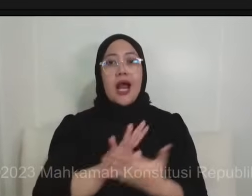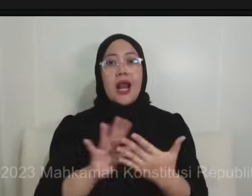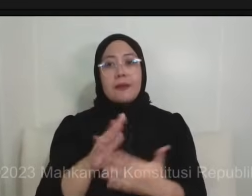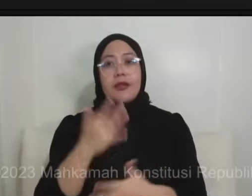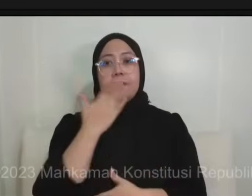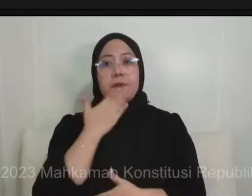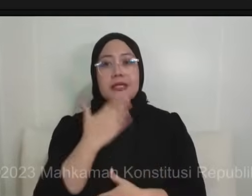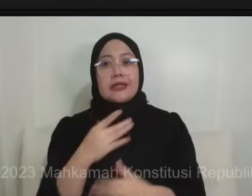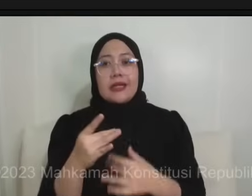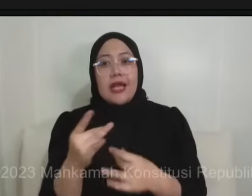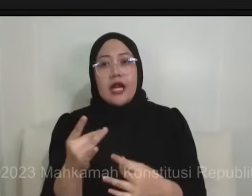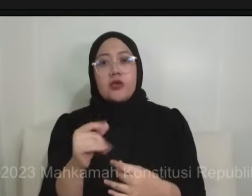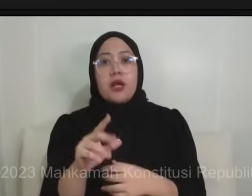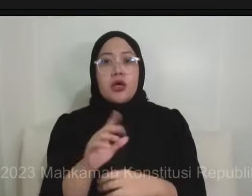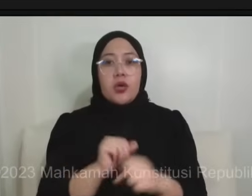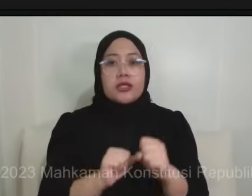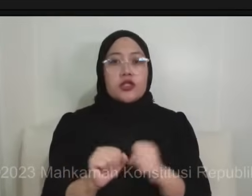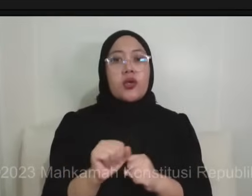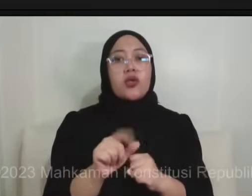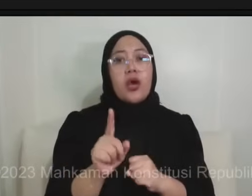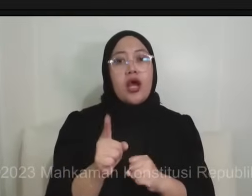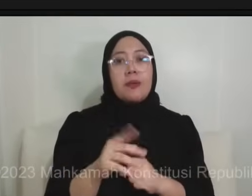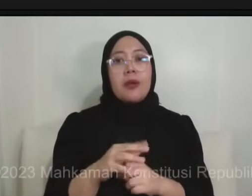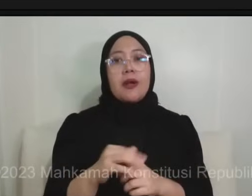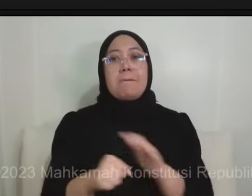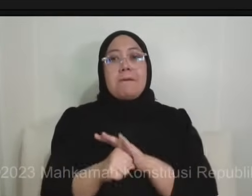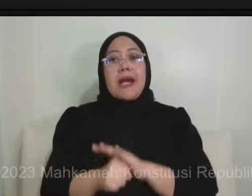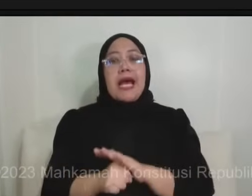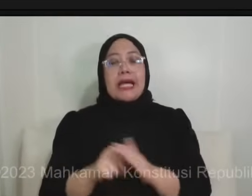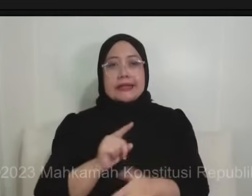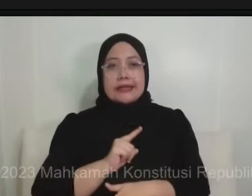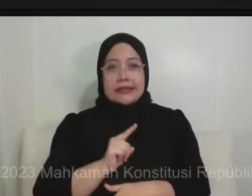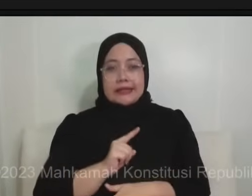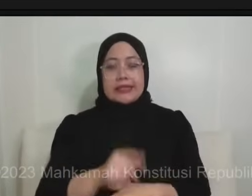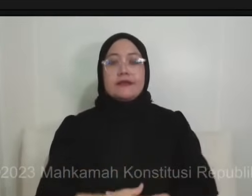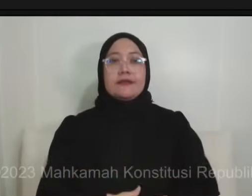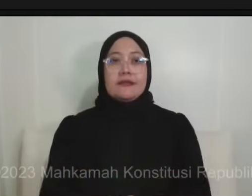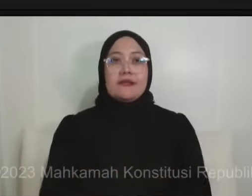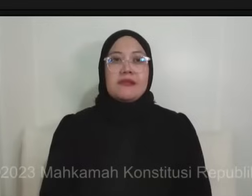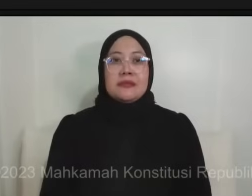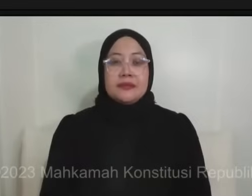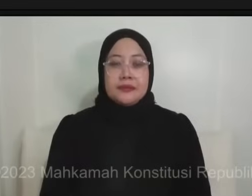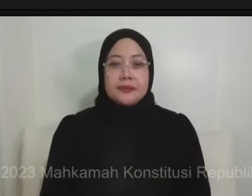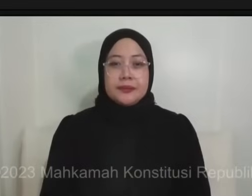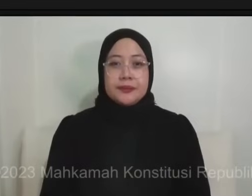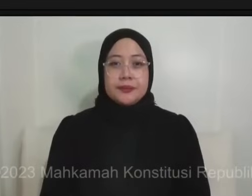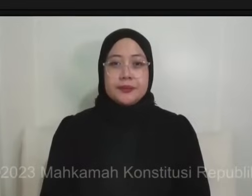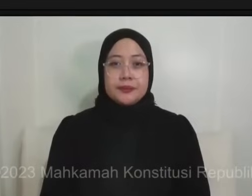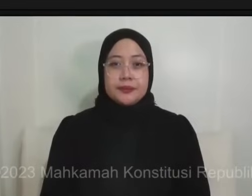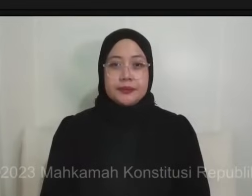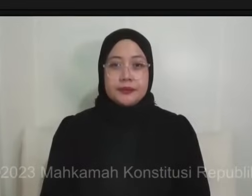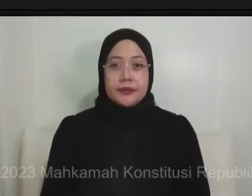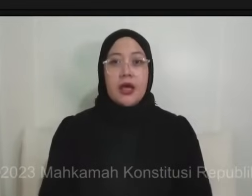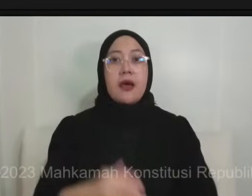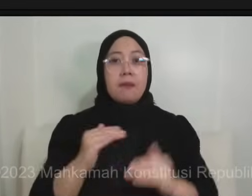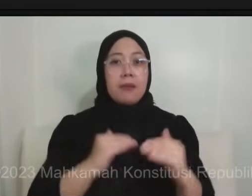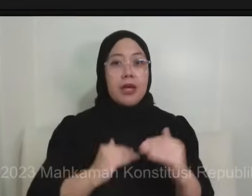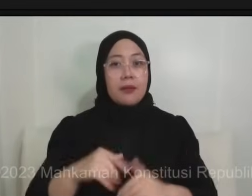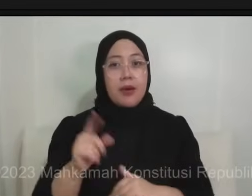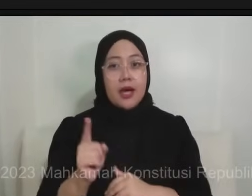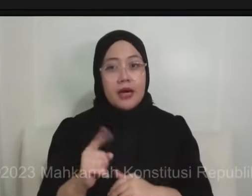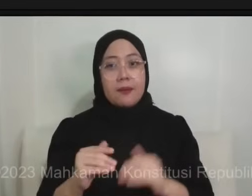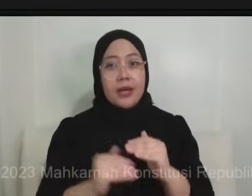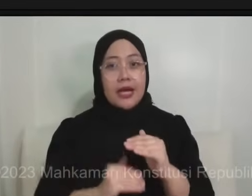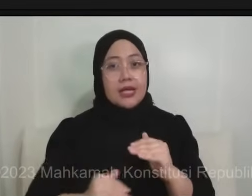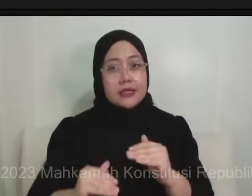tertarik untuk melakukan sesuatu ketimbang menahan diri untuk tidak melakukan sesuatu menimbang bahwa berdasarkan beberapa